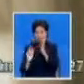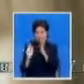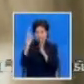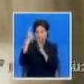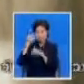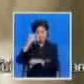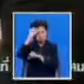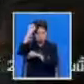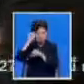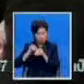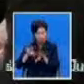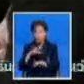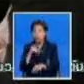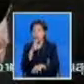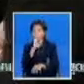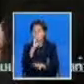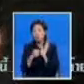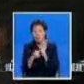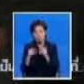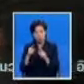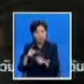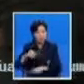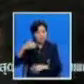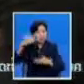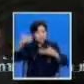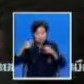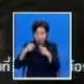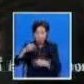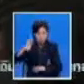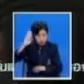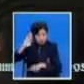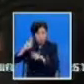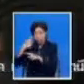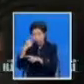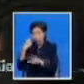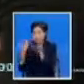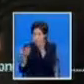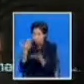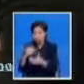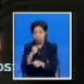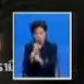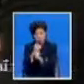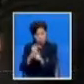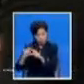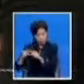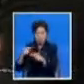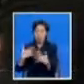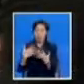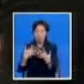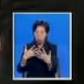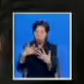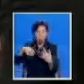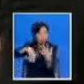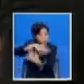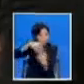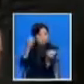นี้เป็นกิจการที่อะไรเป็นมีอาจมีผลกระทบรุนแรงตามมาตรา67วรรค2มีกี่ประเ